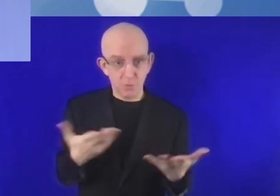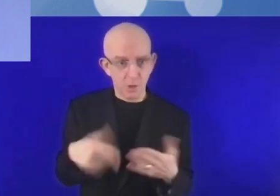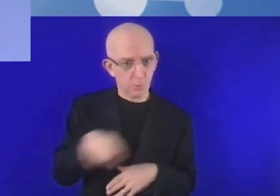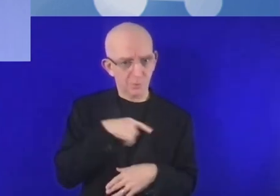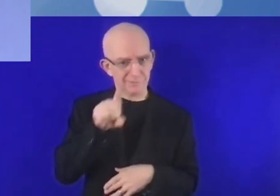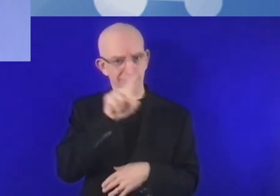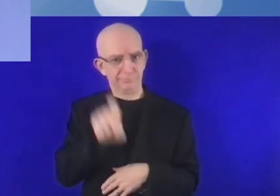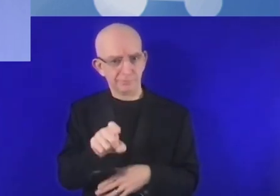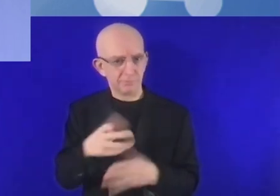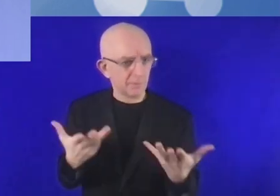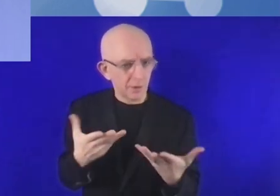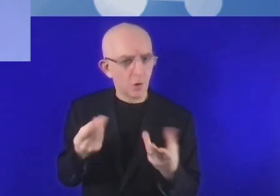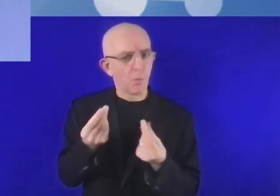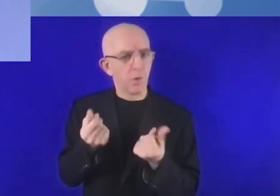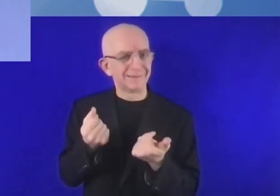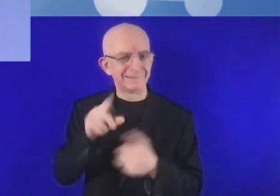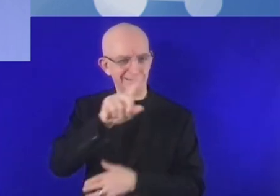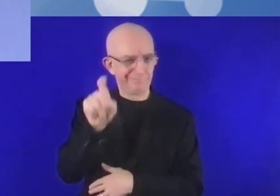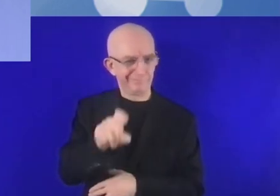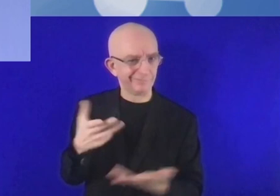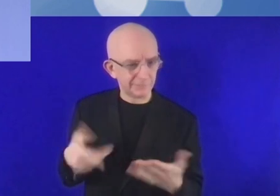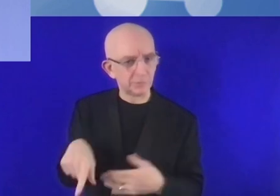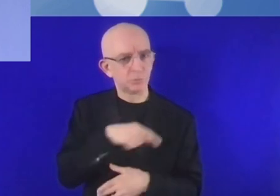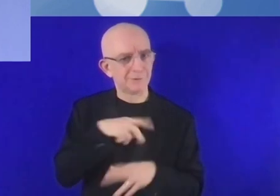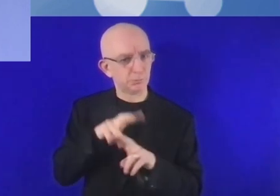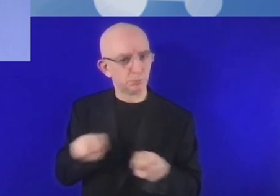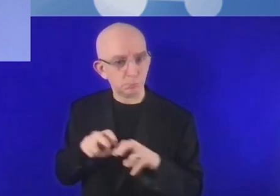decydować my, czy sztuczna inteligencja, nasze samopoczucie.